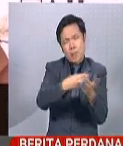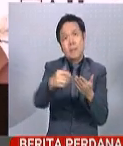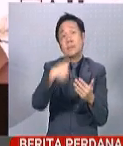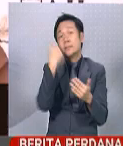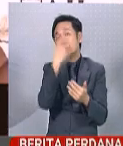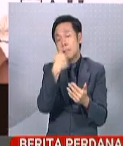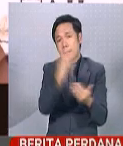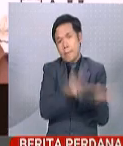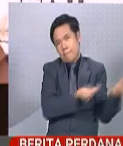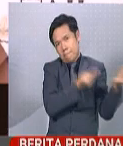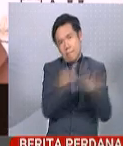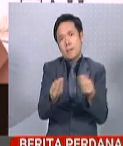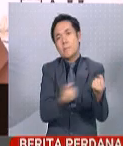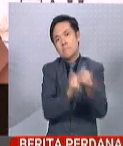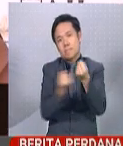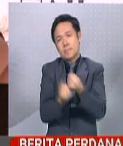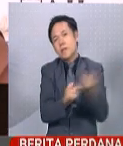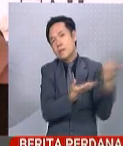ini.